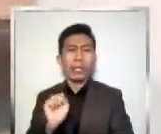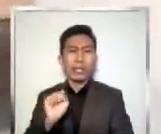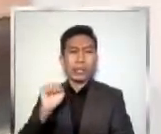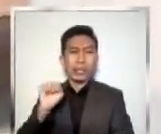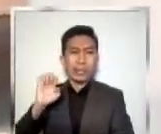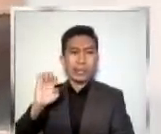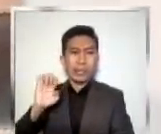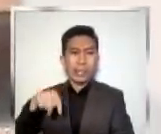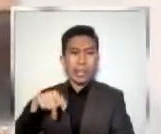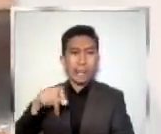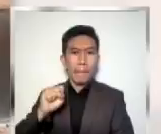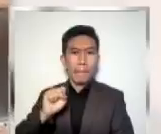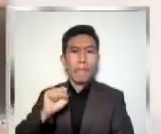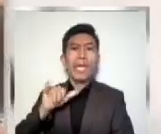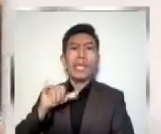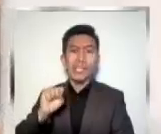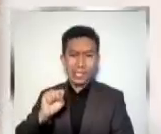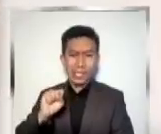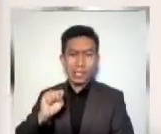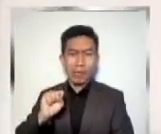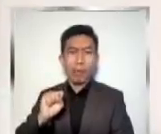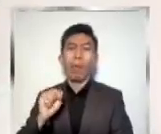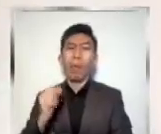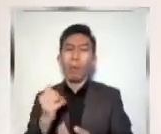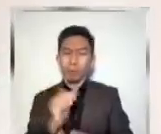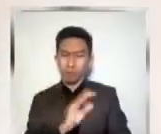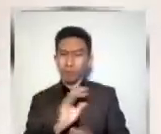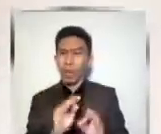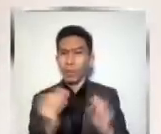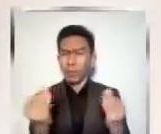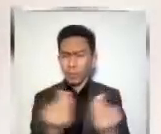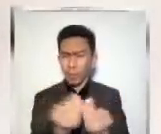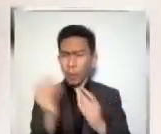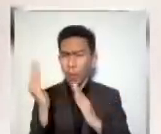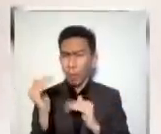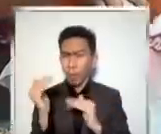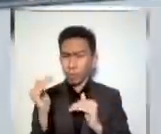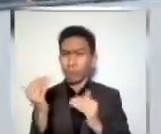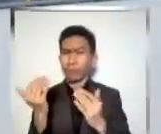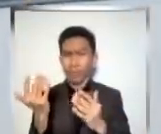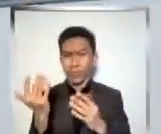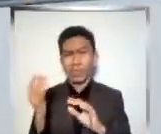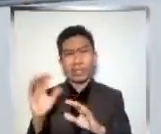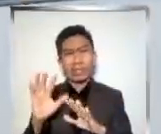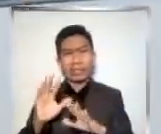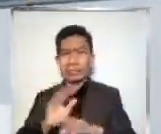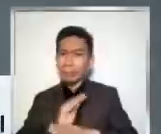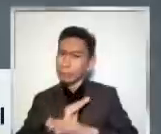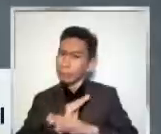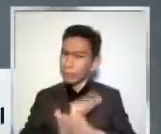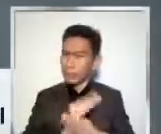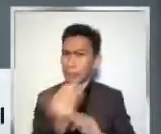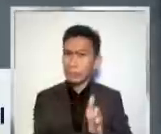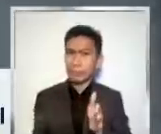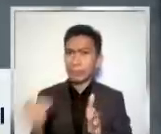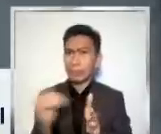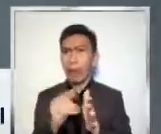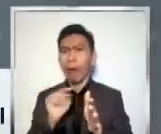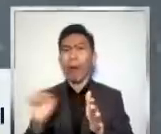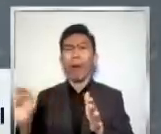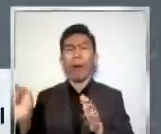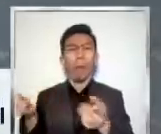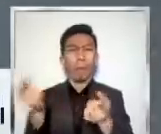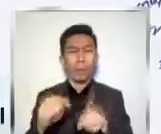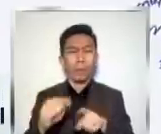Julian, mabigyan ng atensyon ang ganitong karanasan para hindi na maulit sa ibang pamilya. Ayon kay Dr. Rene Degrano ng Private